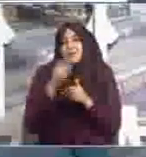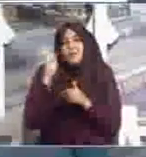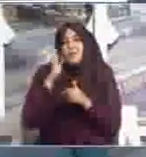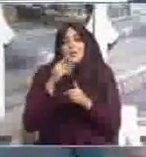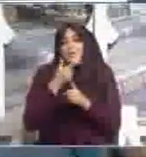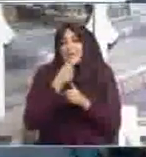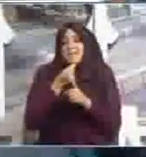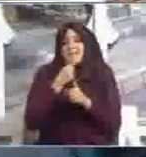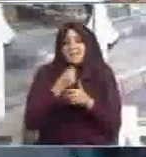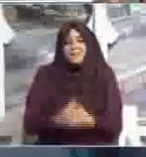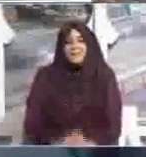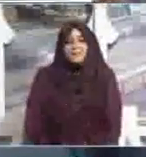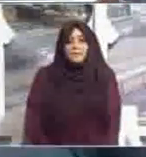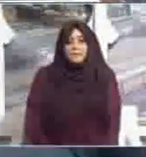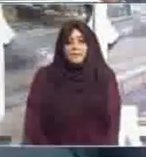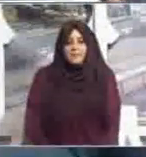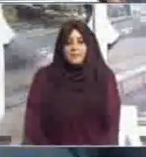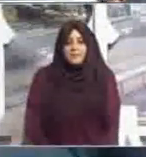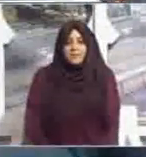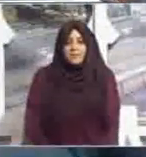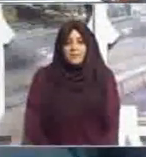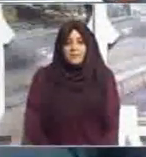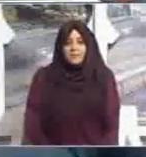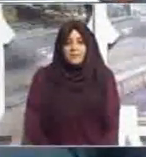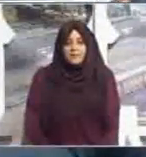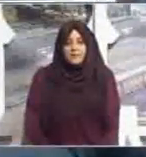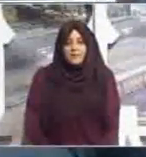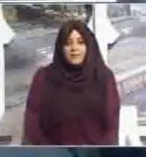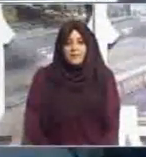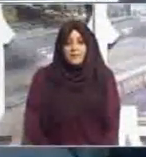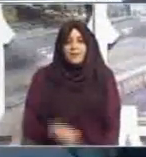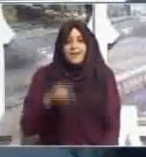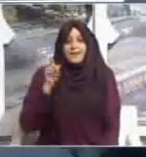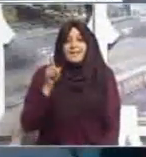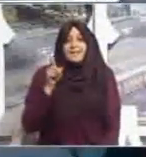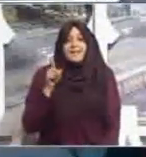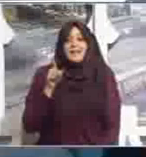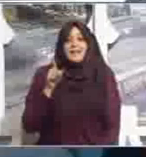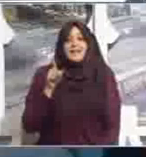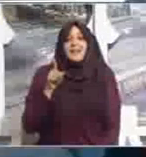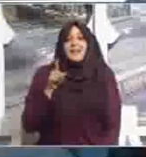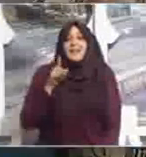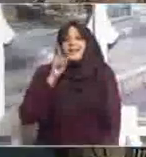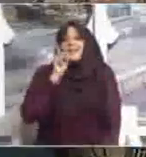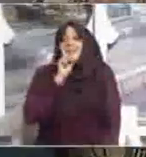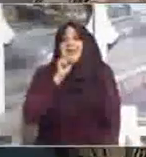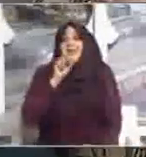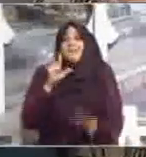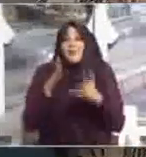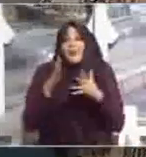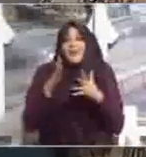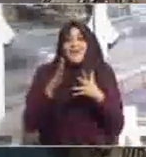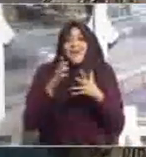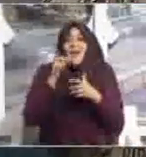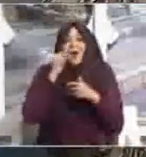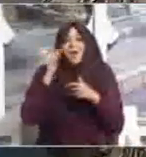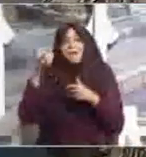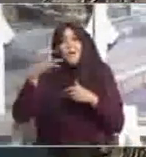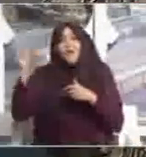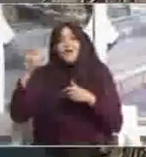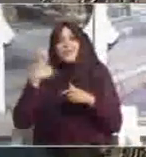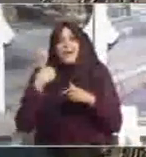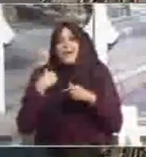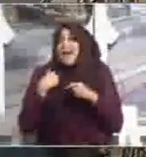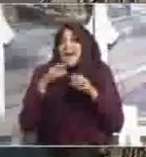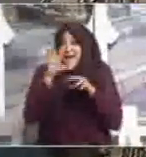هي تحب تحب يبقى تتعس عليه لان تخاف منه كش ما تدي واحد تتعس عليه ماذا بها هذيك هي